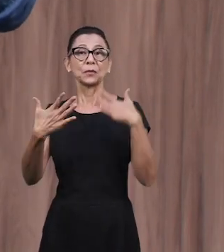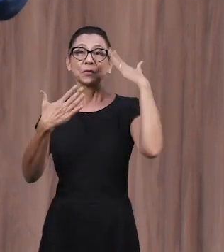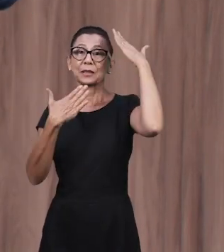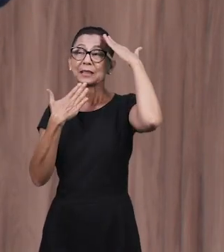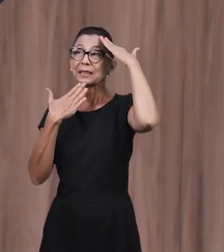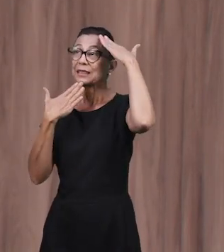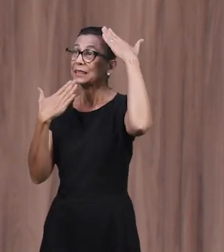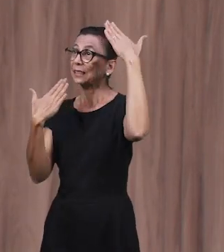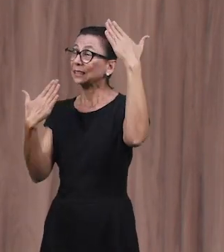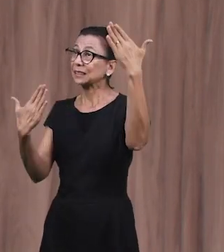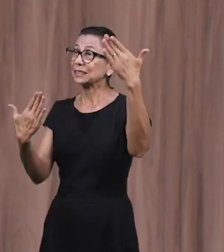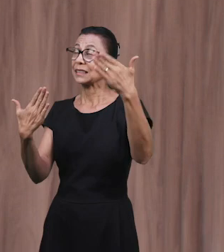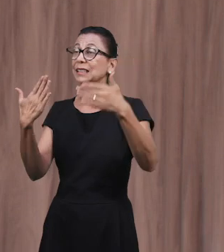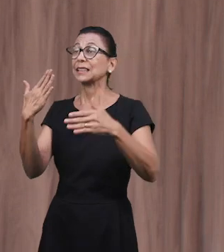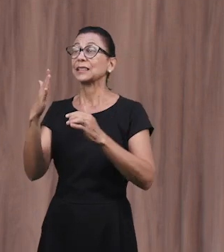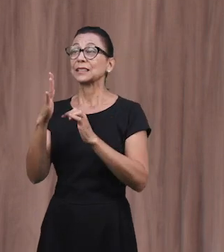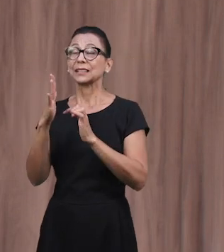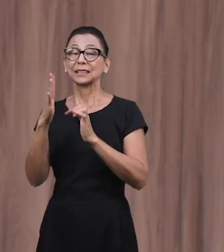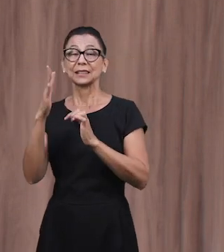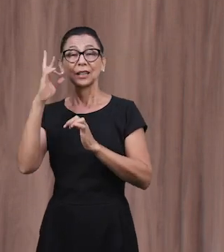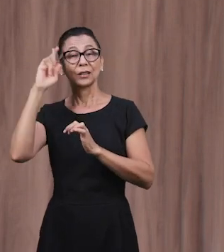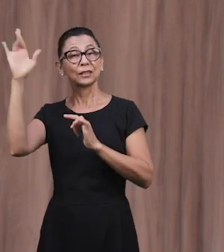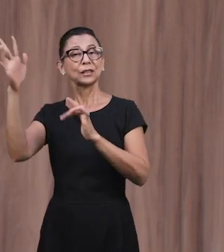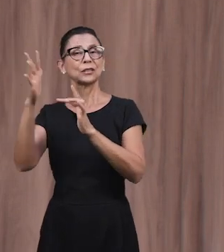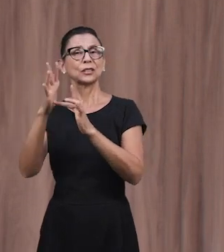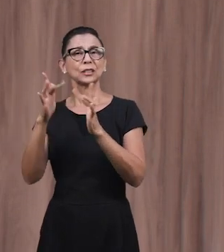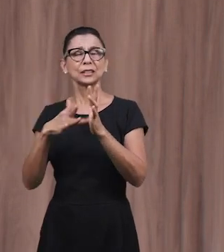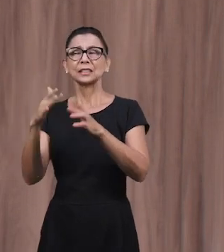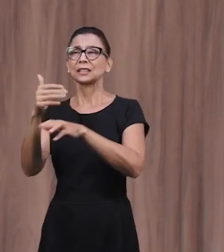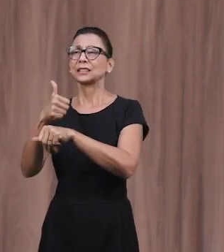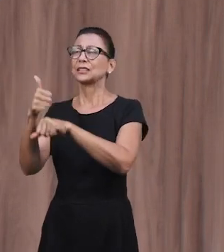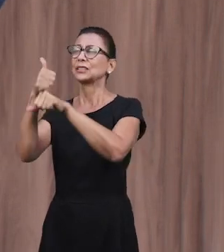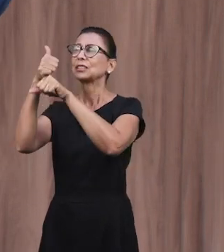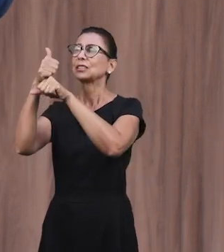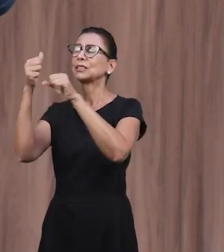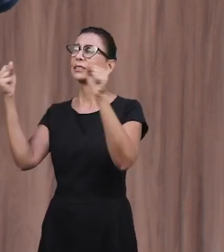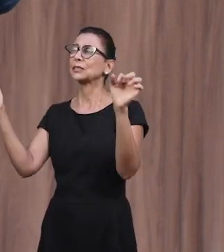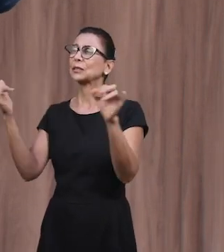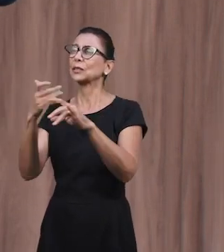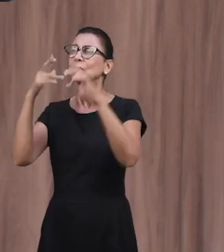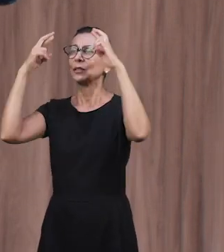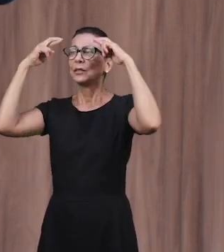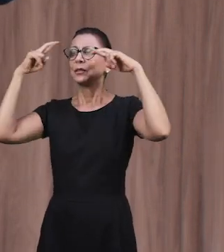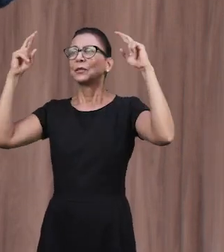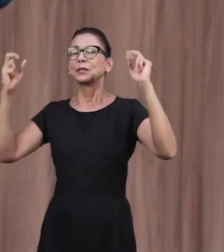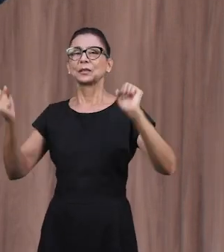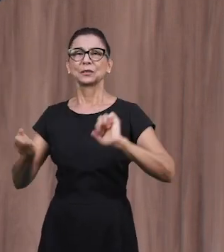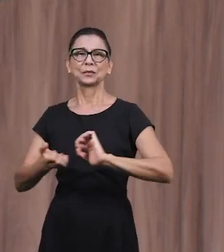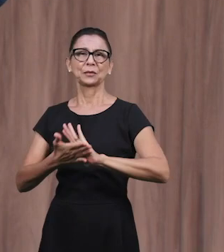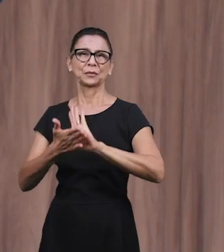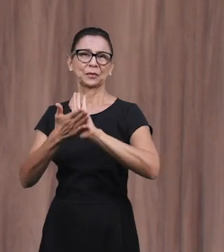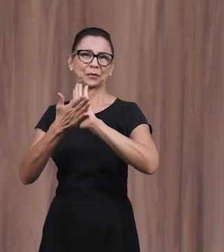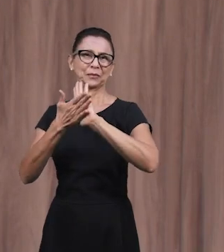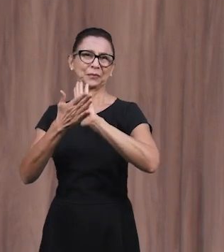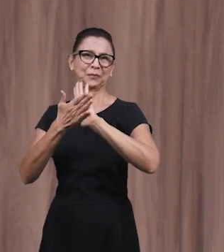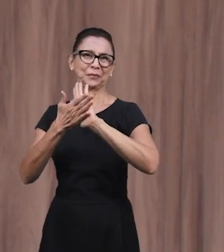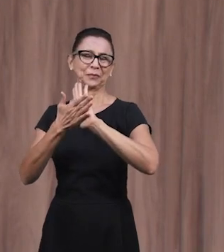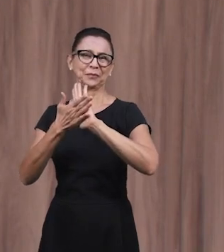allons glorifier le nom du Seigneur Jésus. C'est lui qui est digne de toute gloire, honneur et